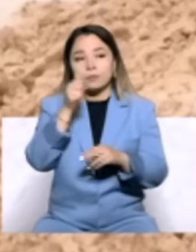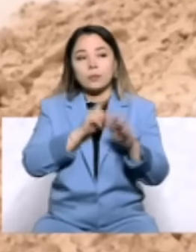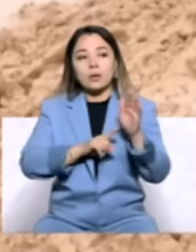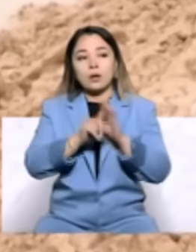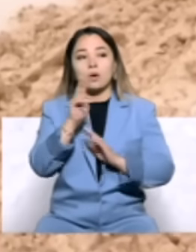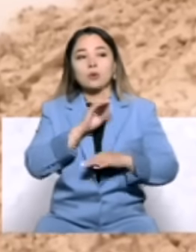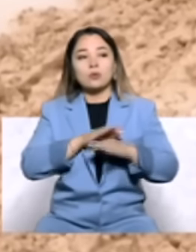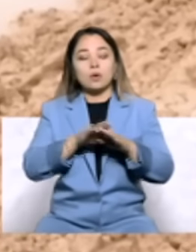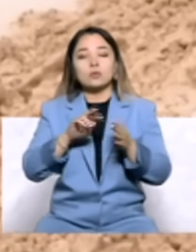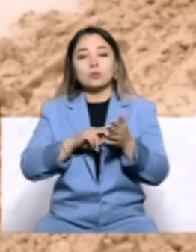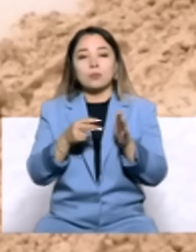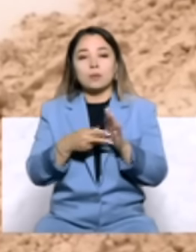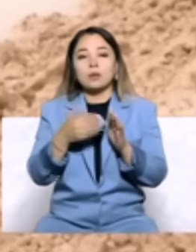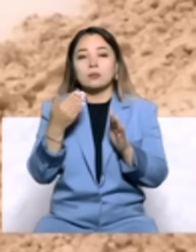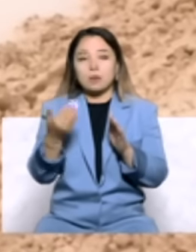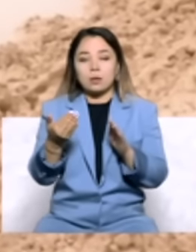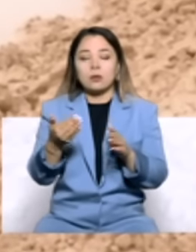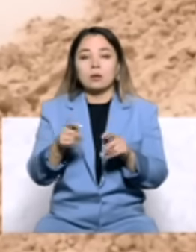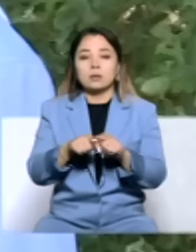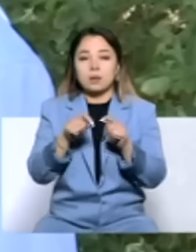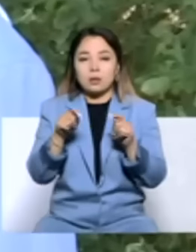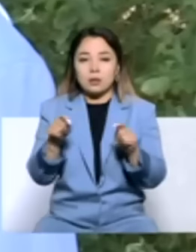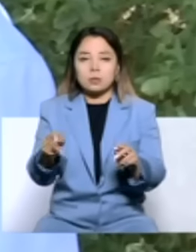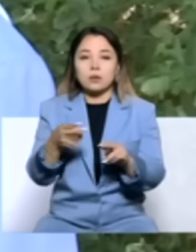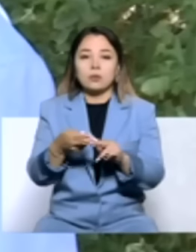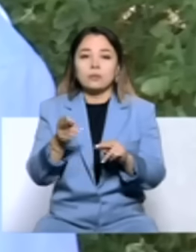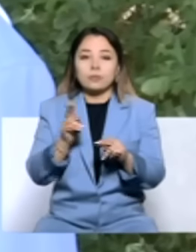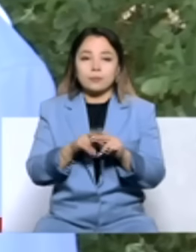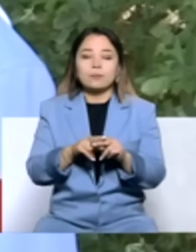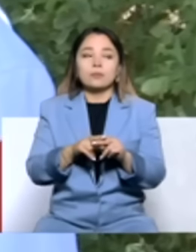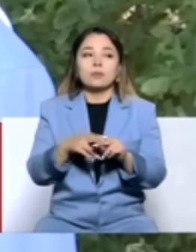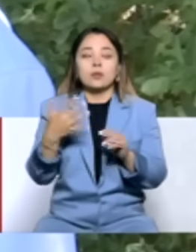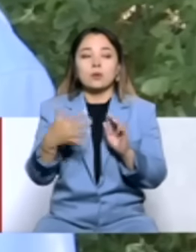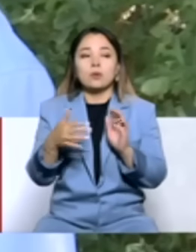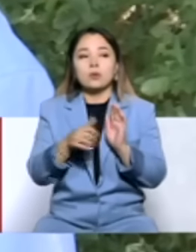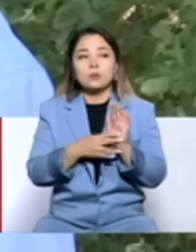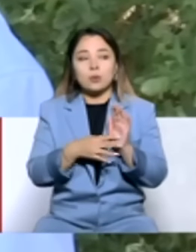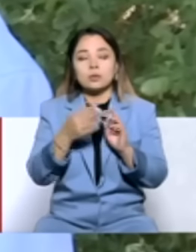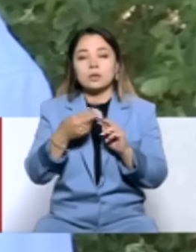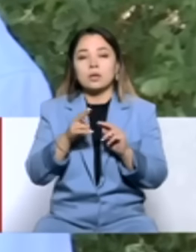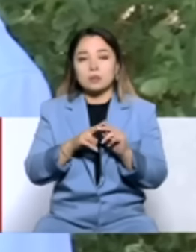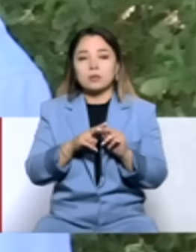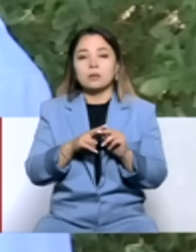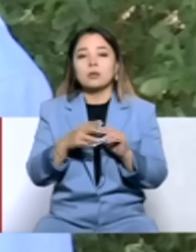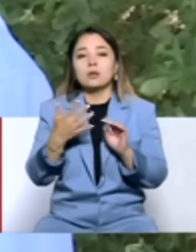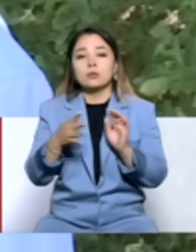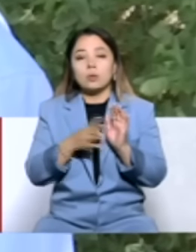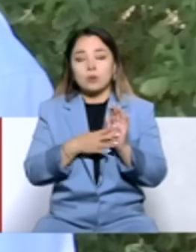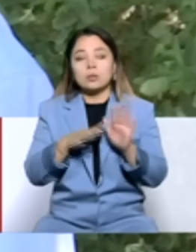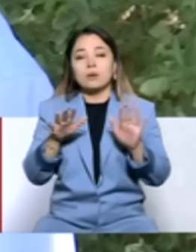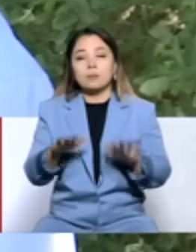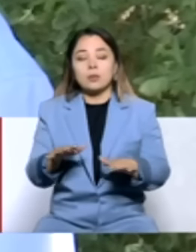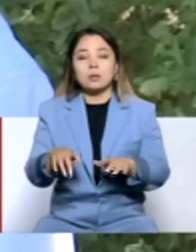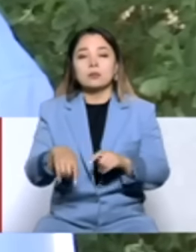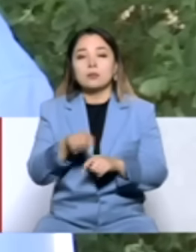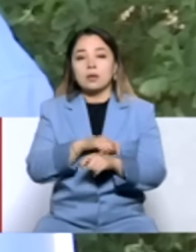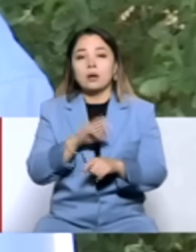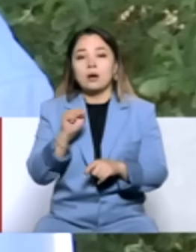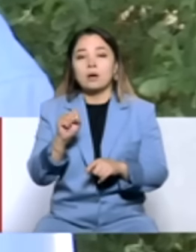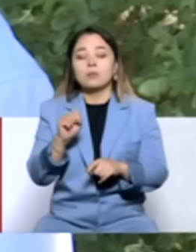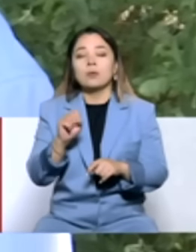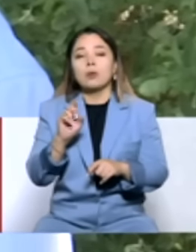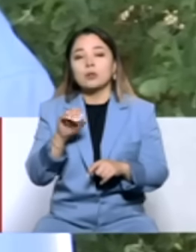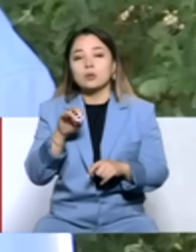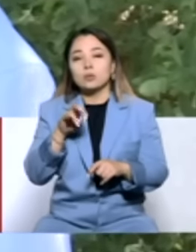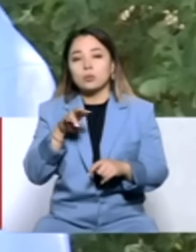жоба Шұбалаң қарасу деп аталады. Бұл 59-шы Шұбалаң қарасу жолының 59-шы 7 километрден, яғни Ахмет Байтұрсынның